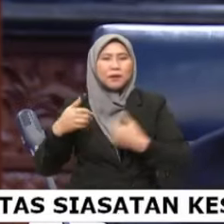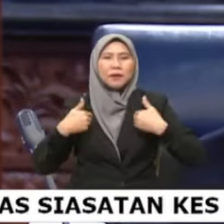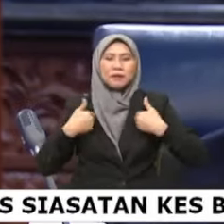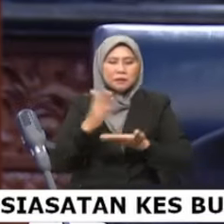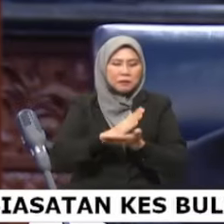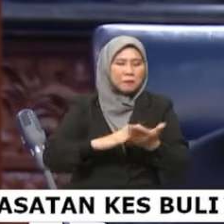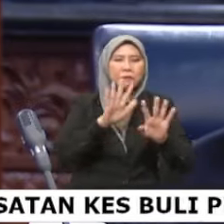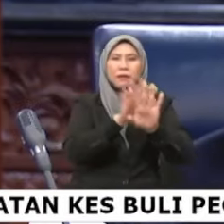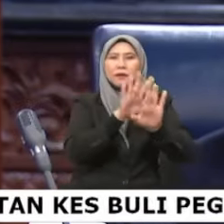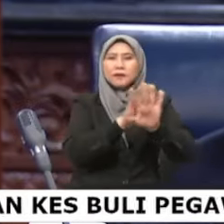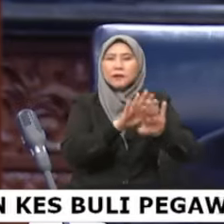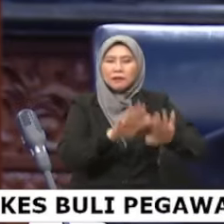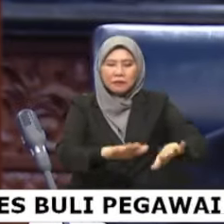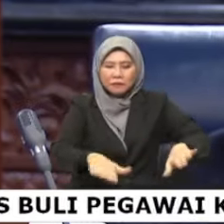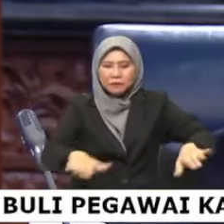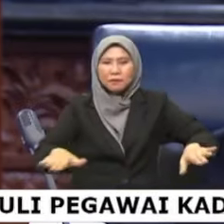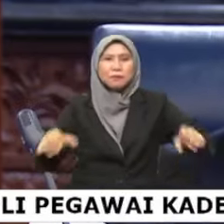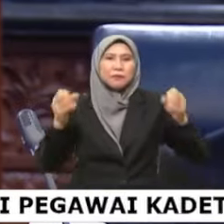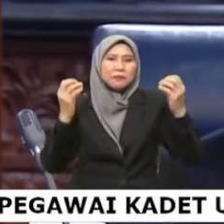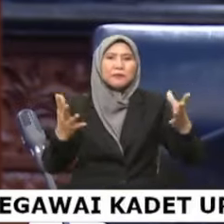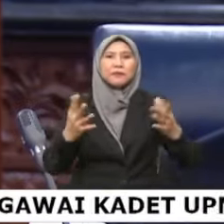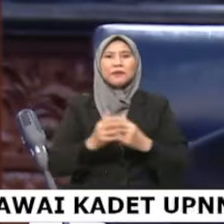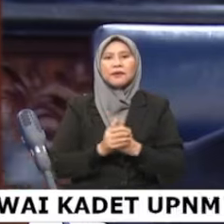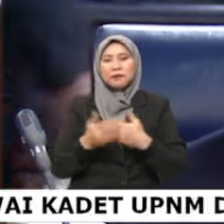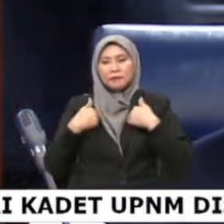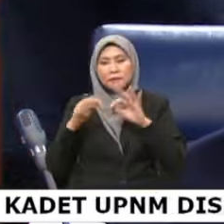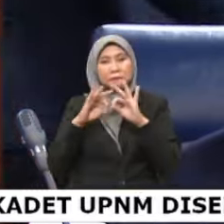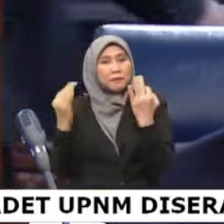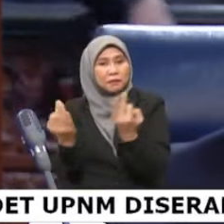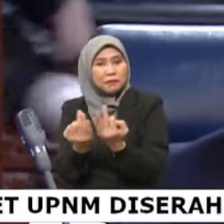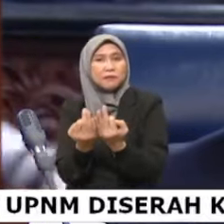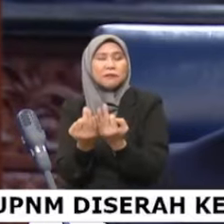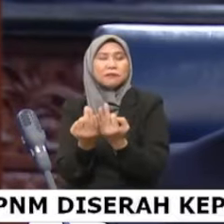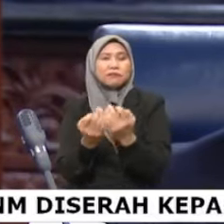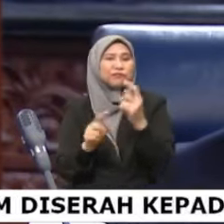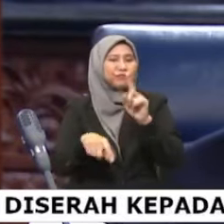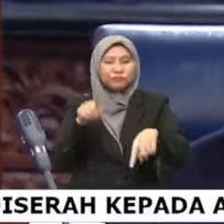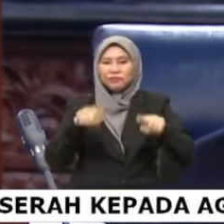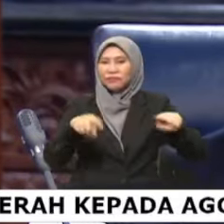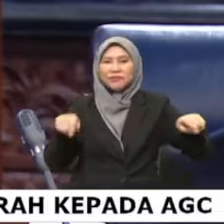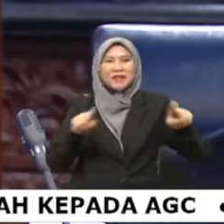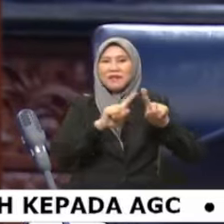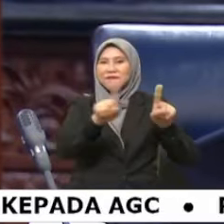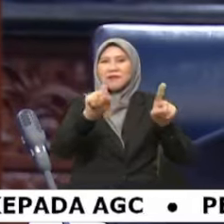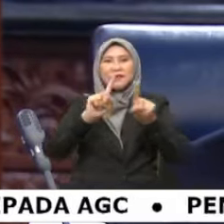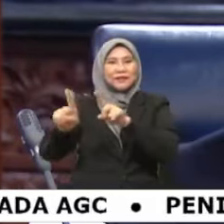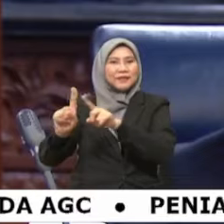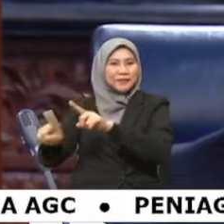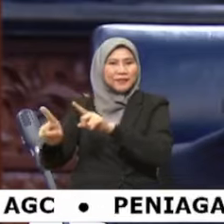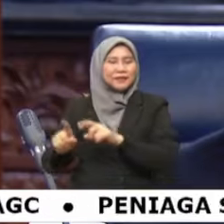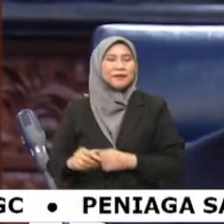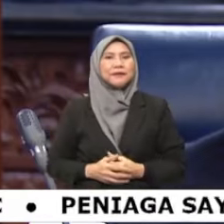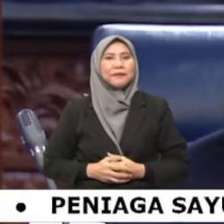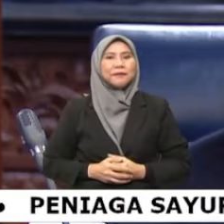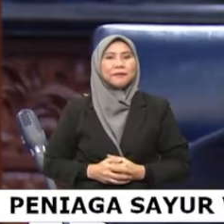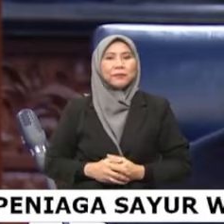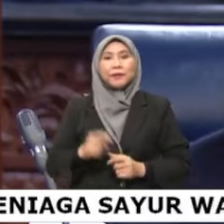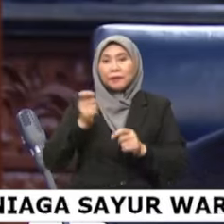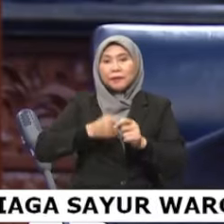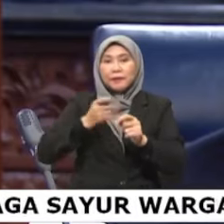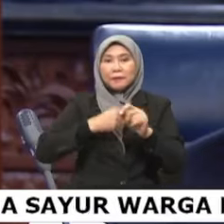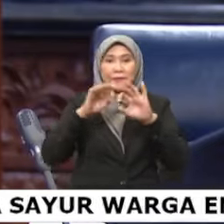sekolah menengah, ada keluarga dan sebagainya, jadi maka ianya berbeza. Jadi setiap isi rumah